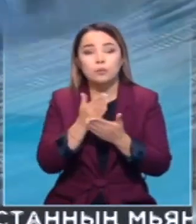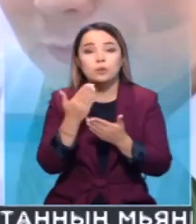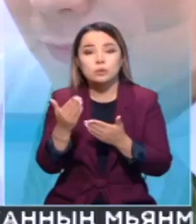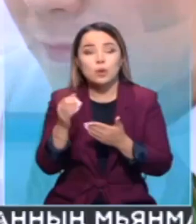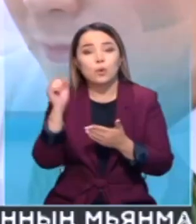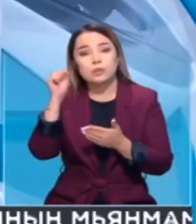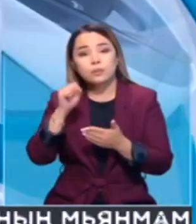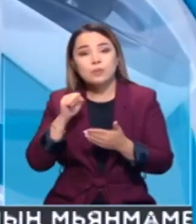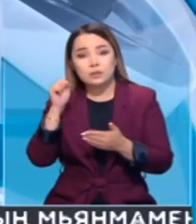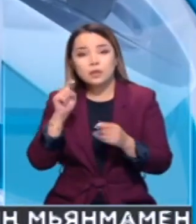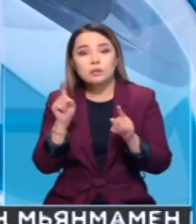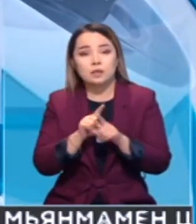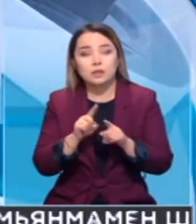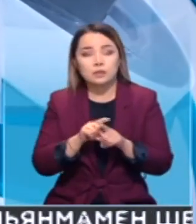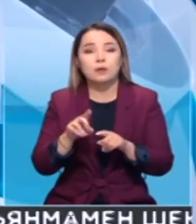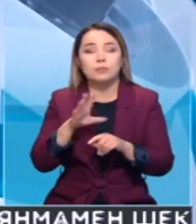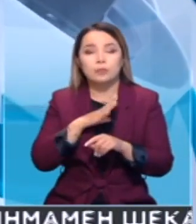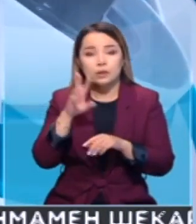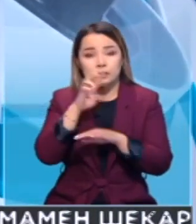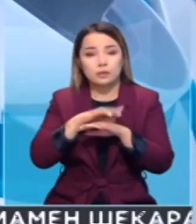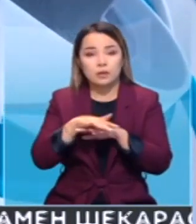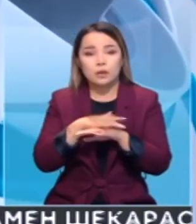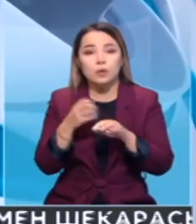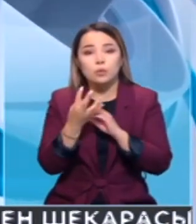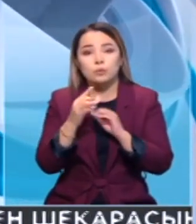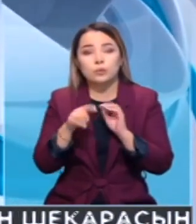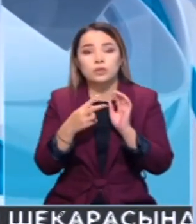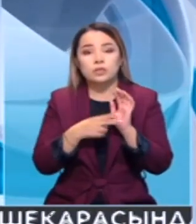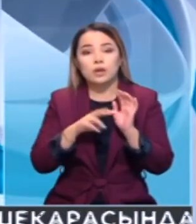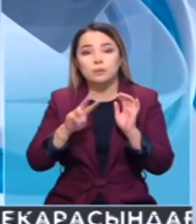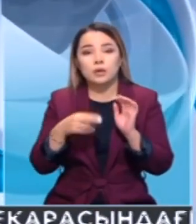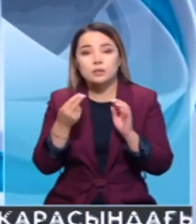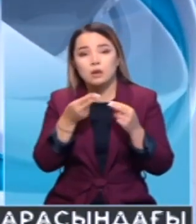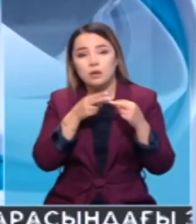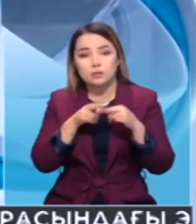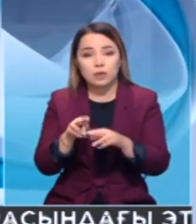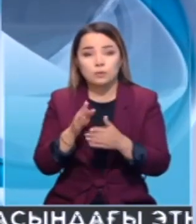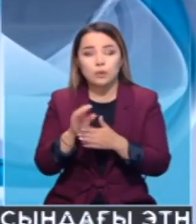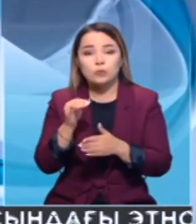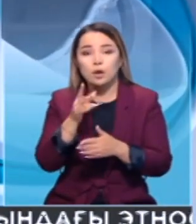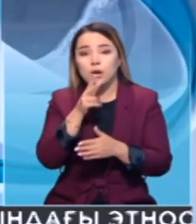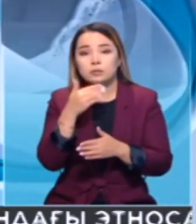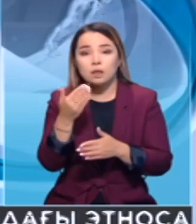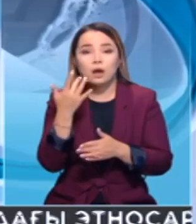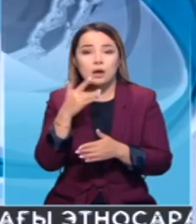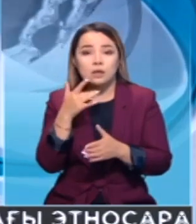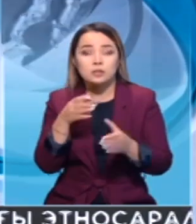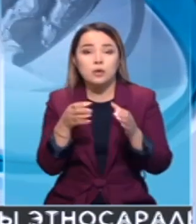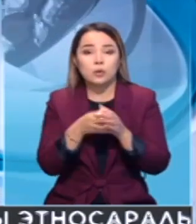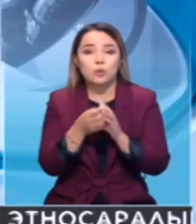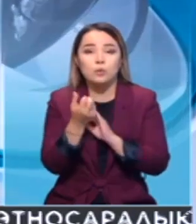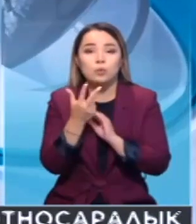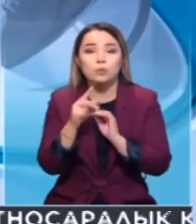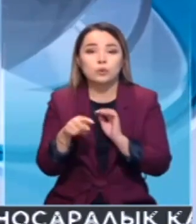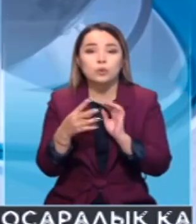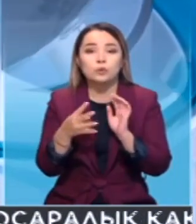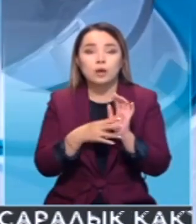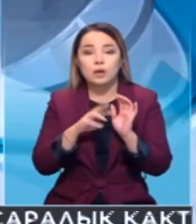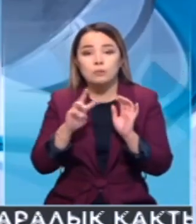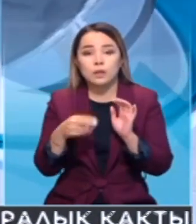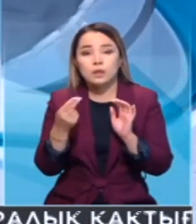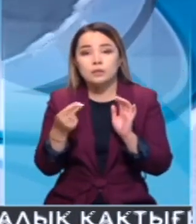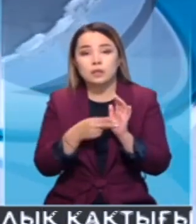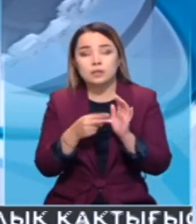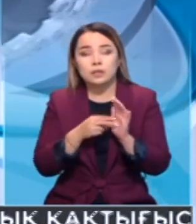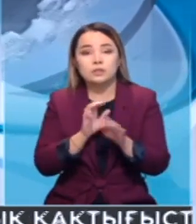кейін өзбекстандықтар елімізге 14,7 миллиард теңге аударған. Оңтүстік Корея мен ақыштан 13,9 миллиард